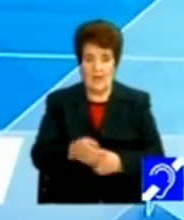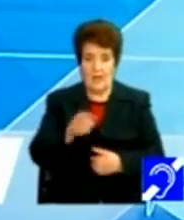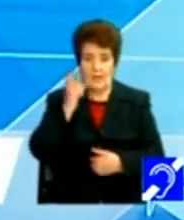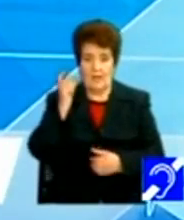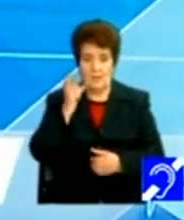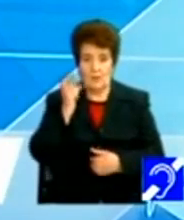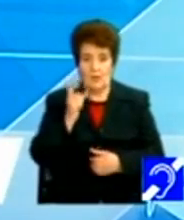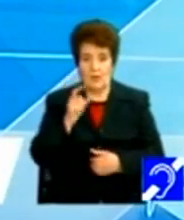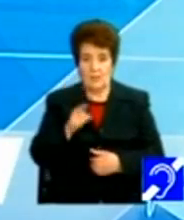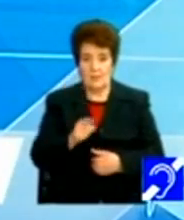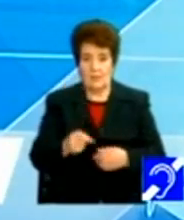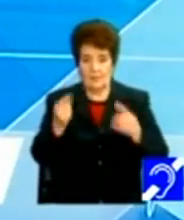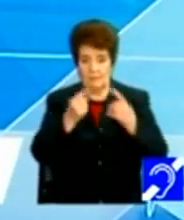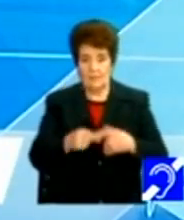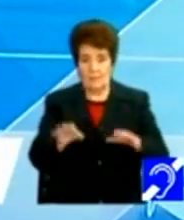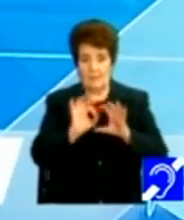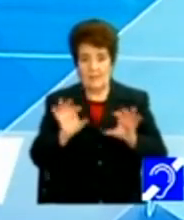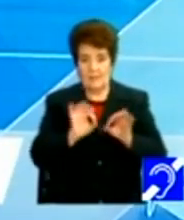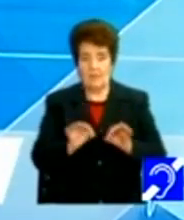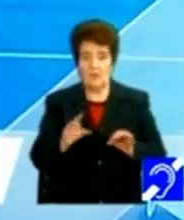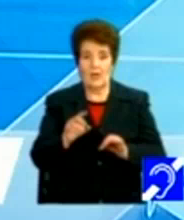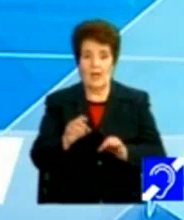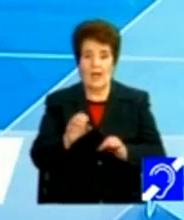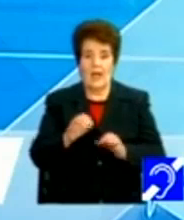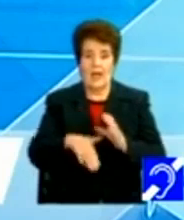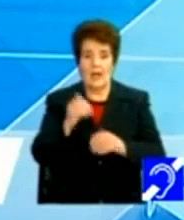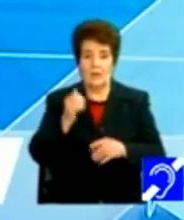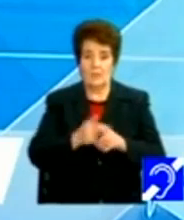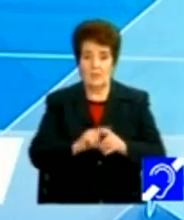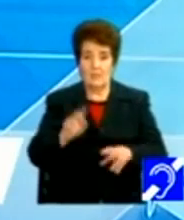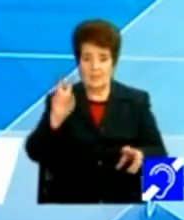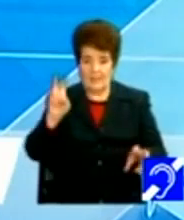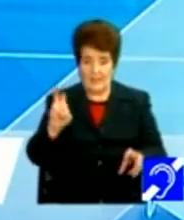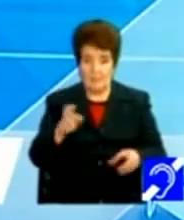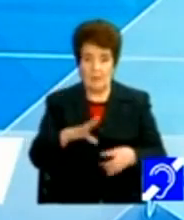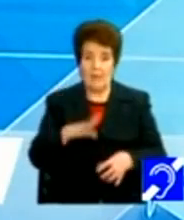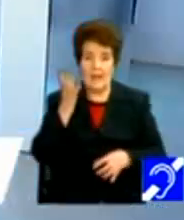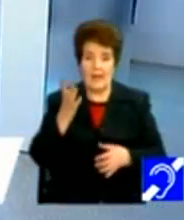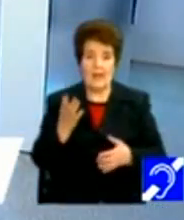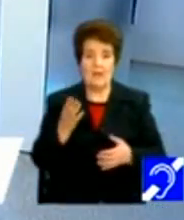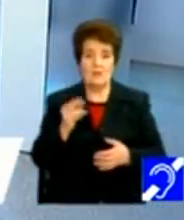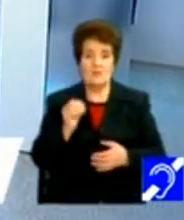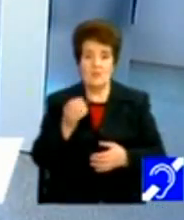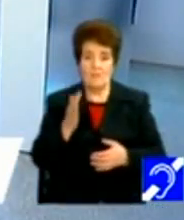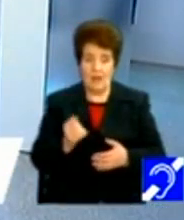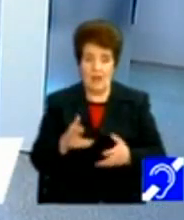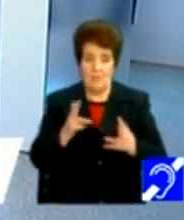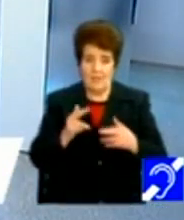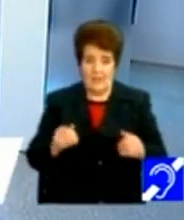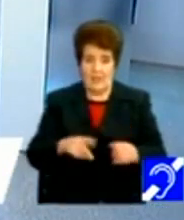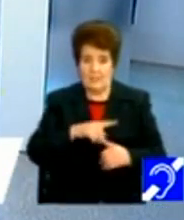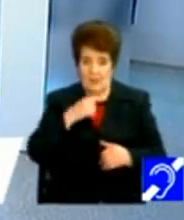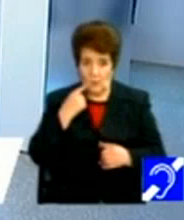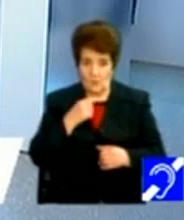să-și modifice mesajul electoral și să insiste pe această temă. Mai era ceva. Faptul că Federația Rusă a